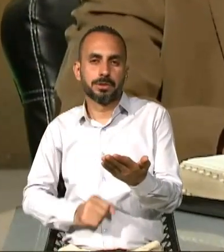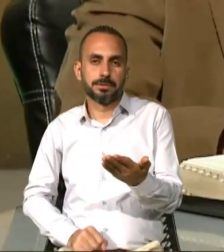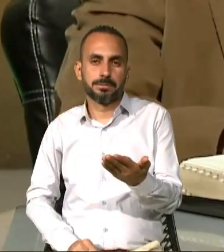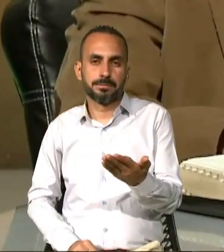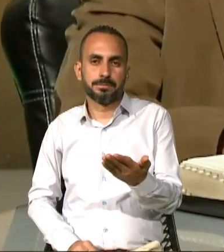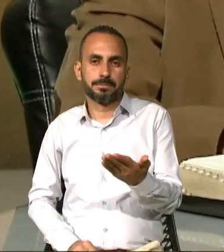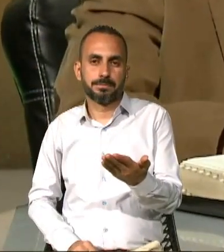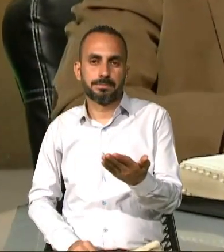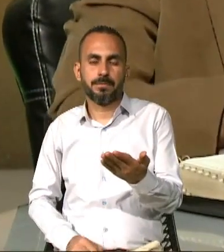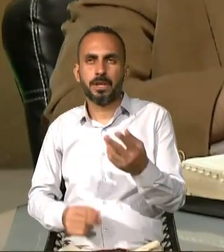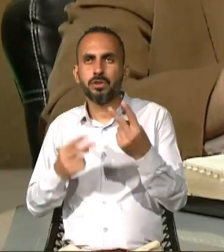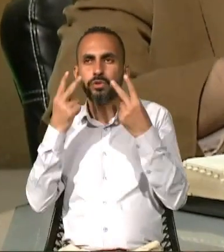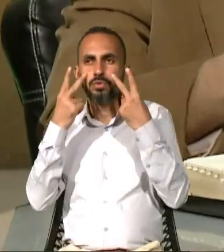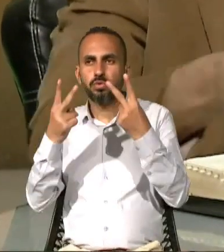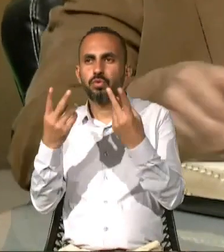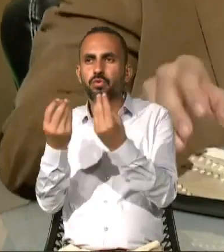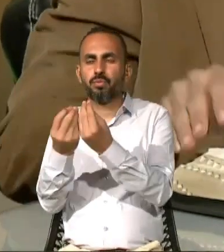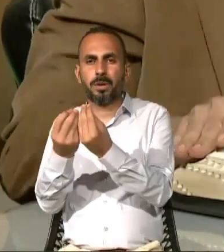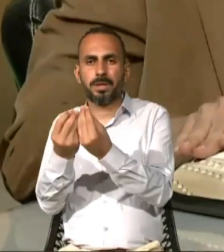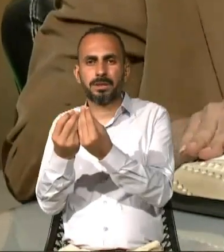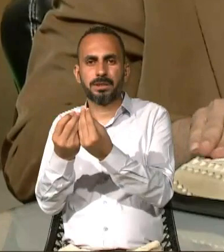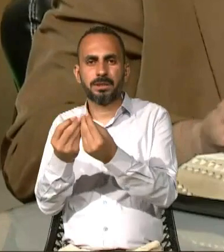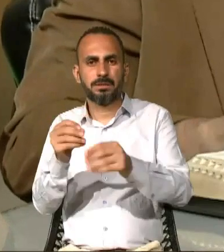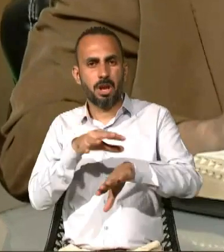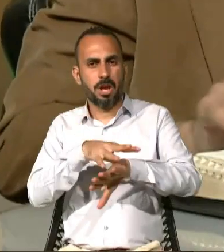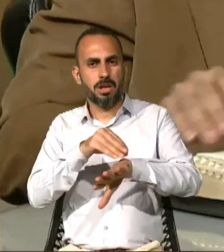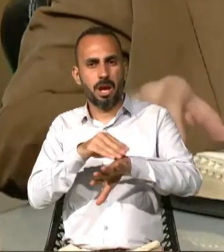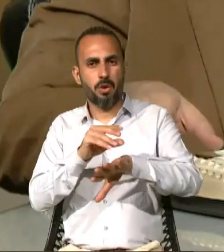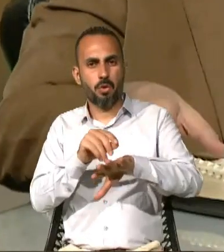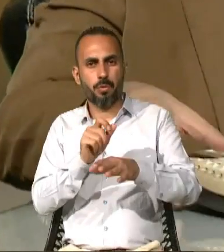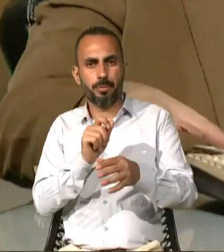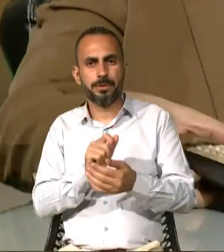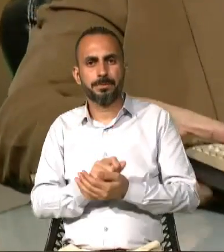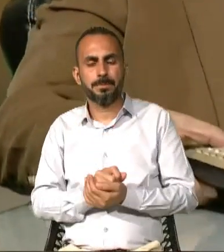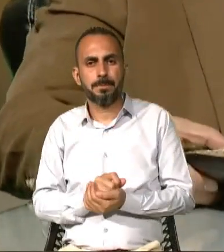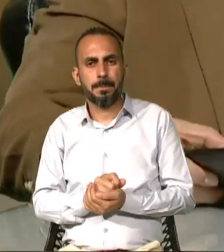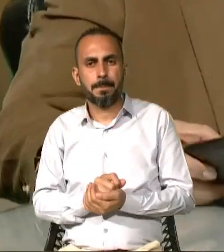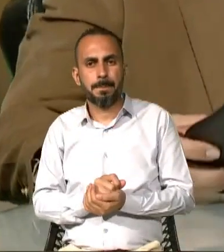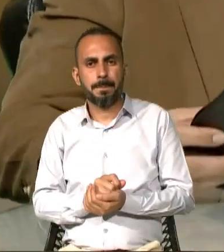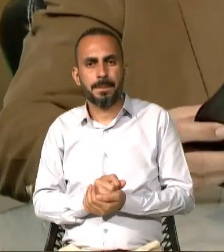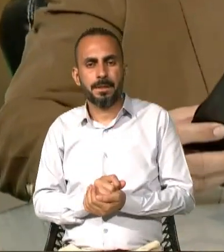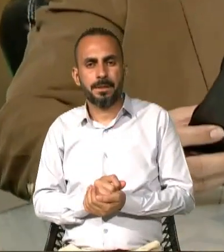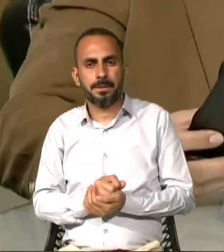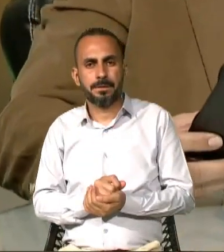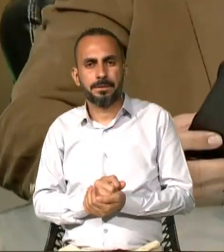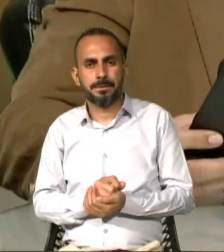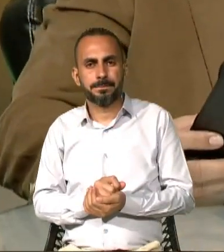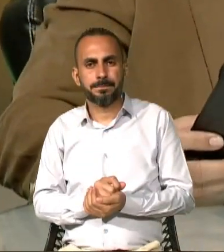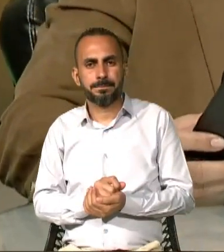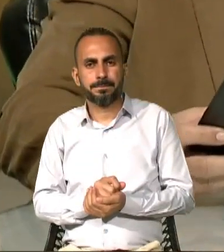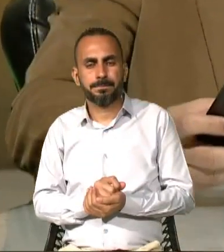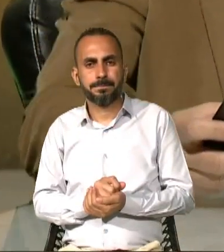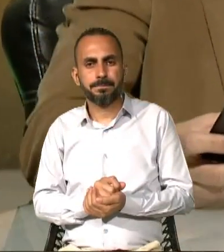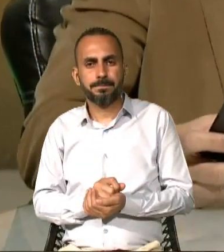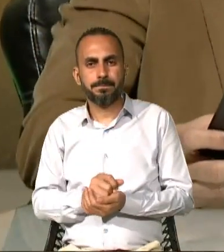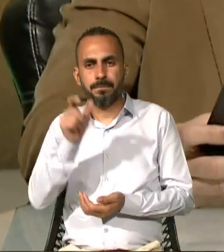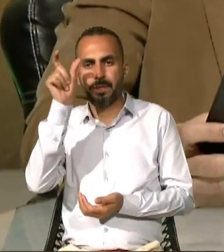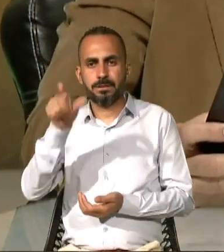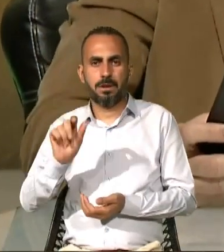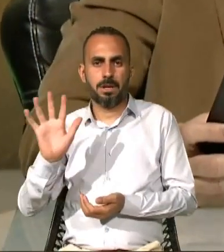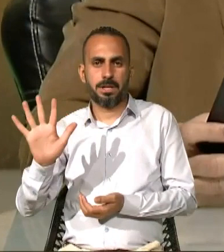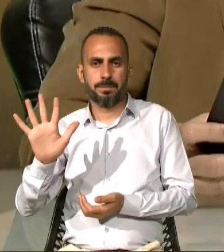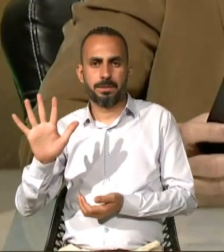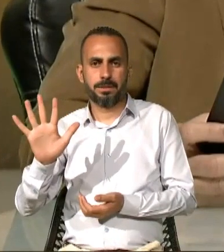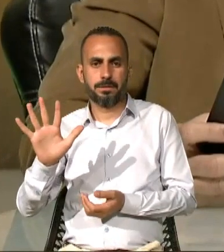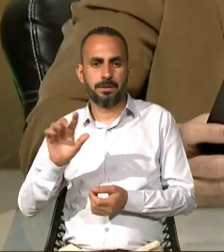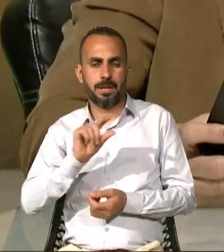الأولاني واقترابه بالمجيء في رسالة يعقوب في كلمة الله أصحاح 5، لما الكتاب المقدس بيقول